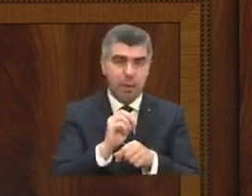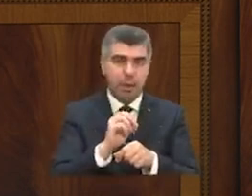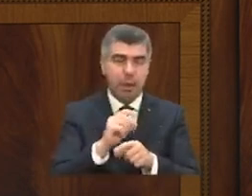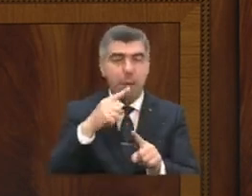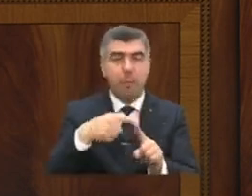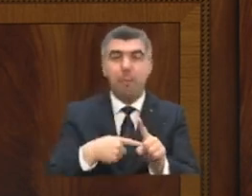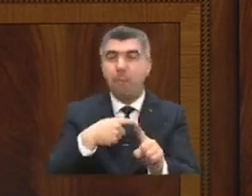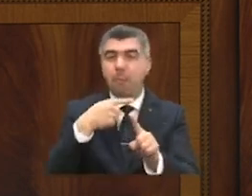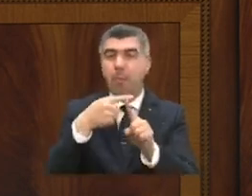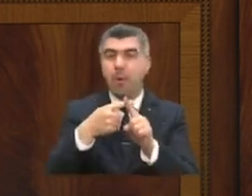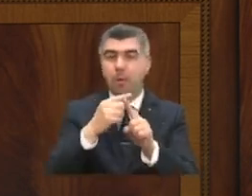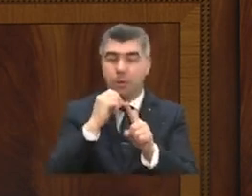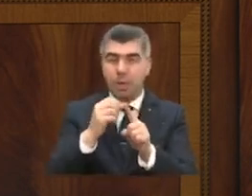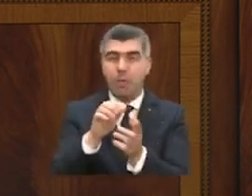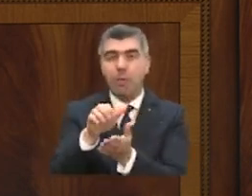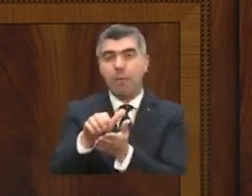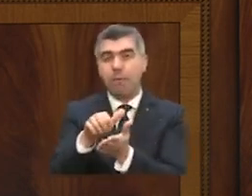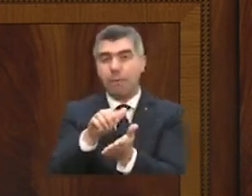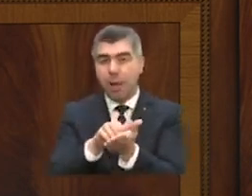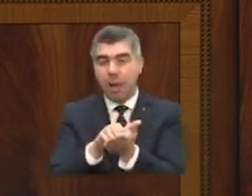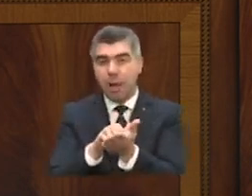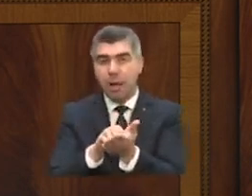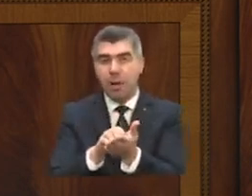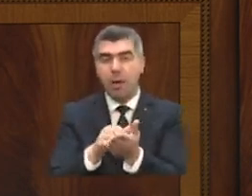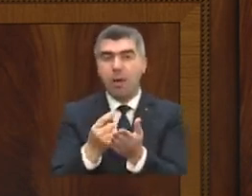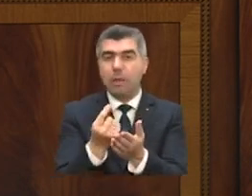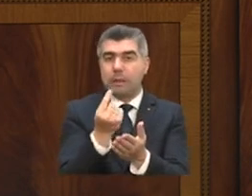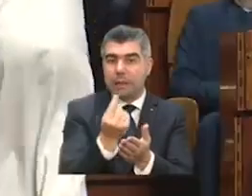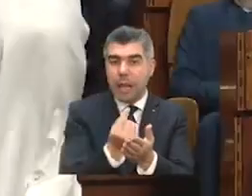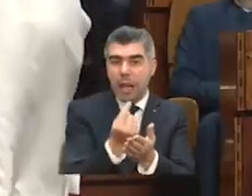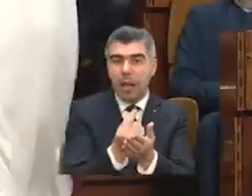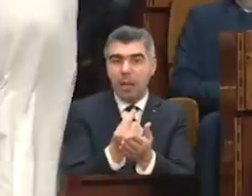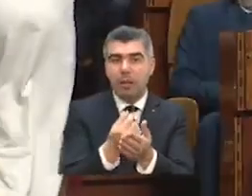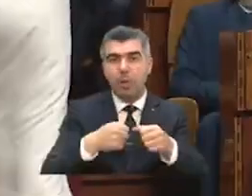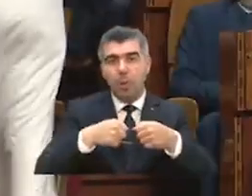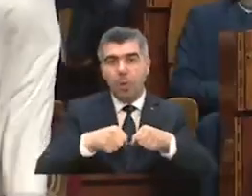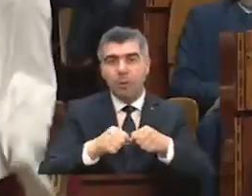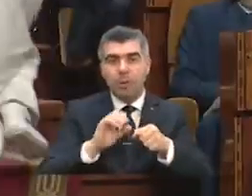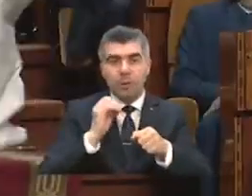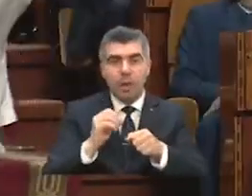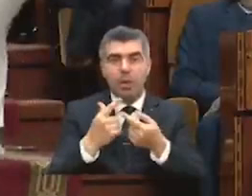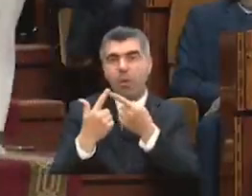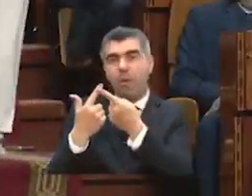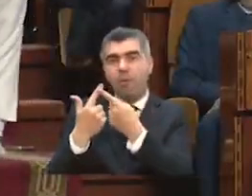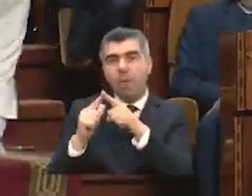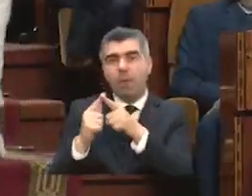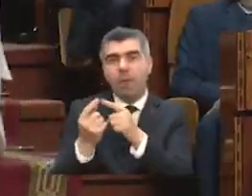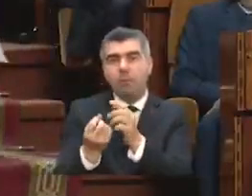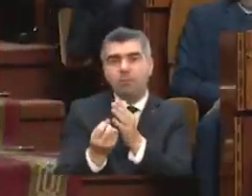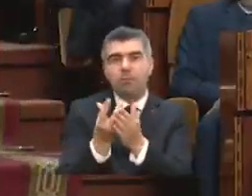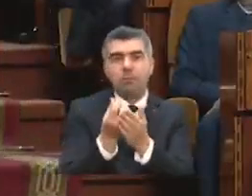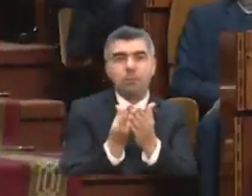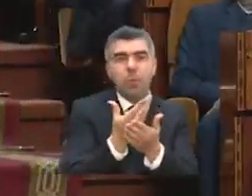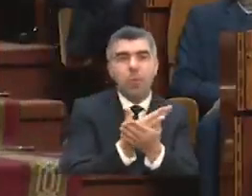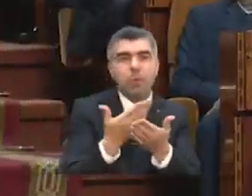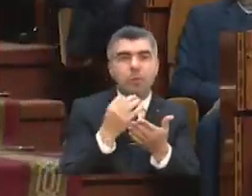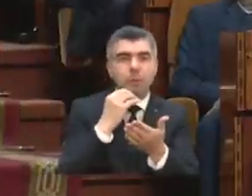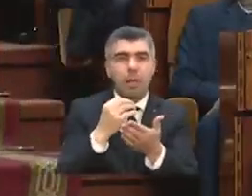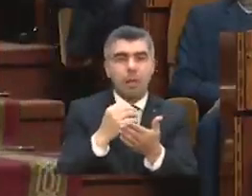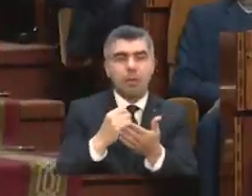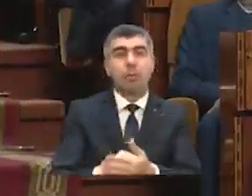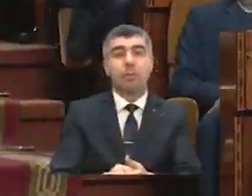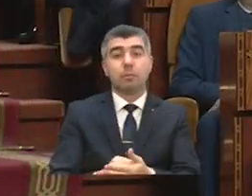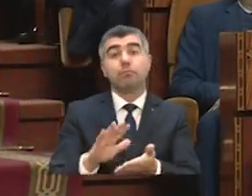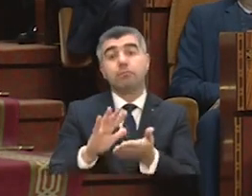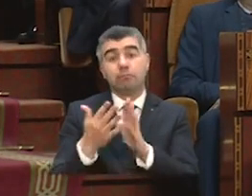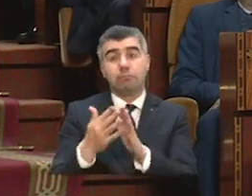المضافة الفلاحية بزراعة الحبوب بفضل ازدهار الزراعات المثمرة ذات القيمة المضافة العالية، إذ